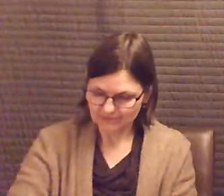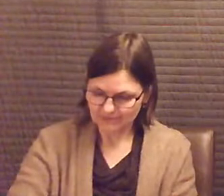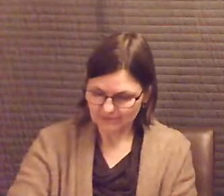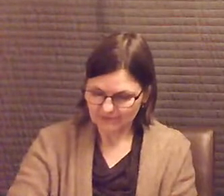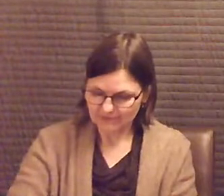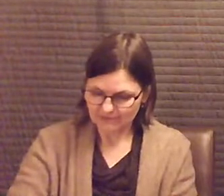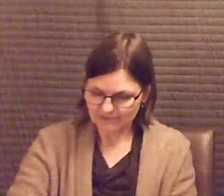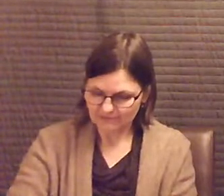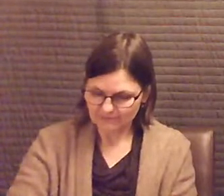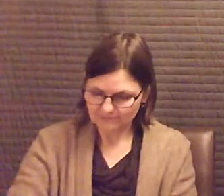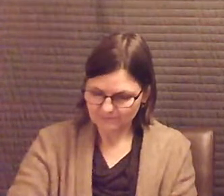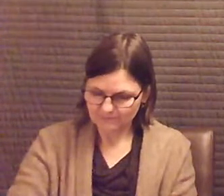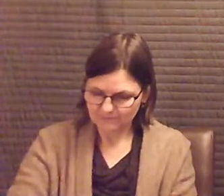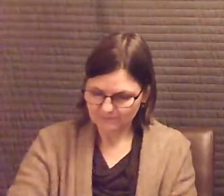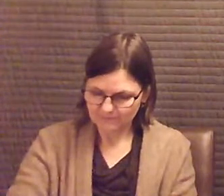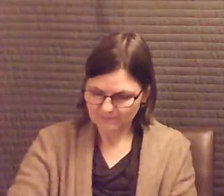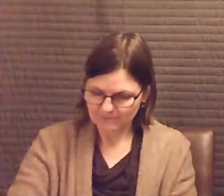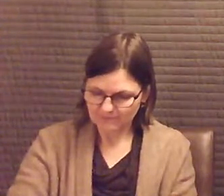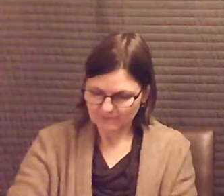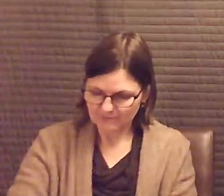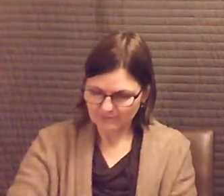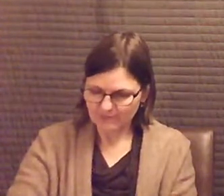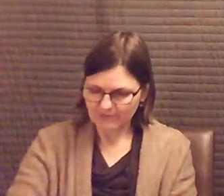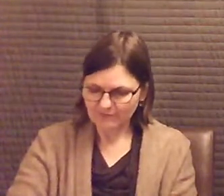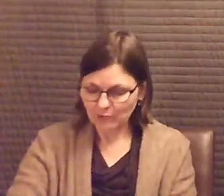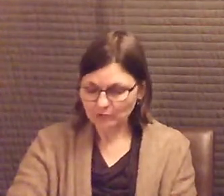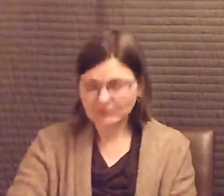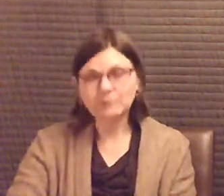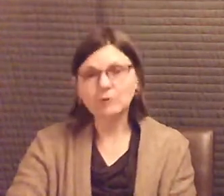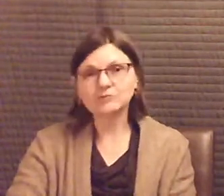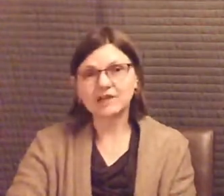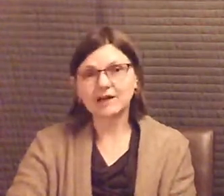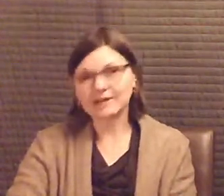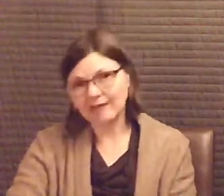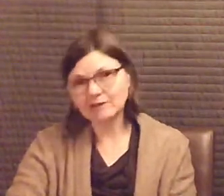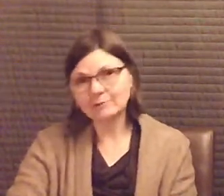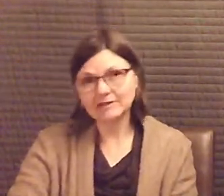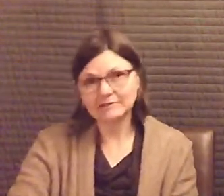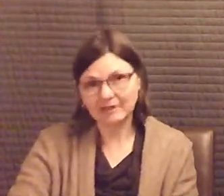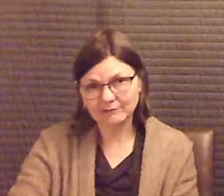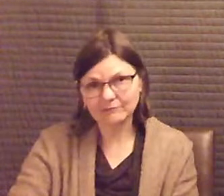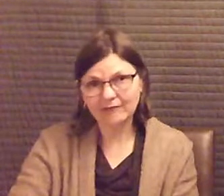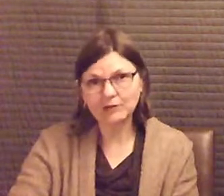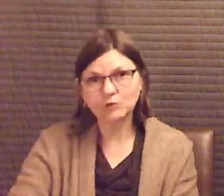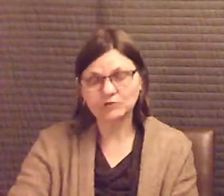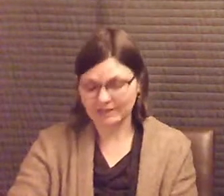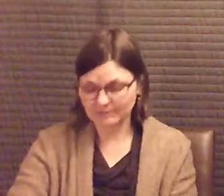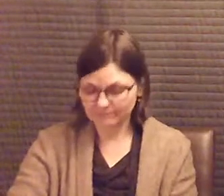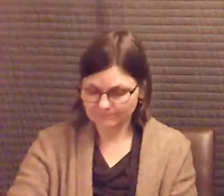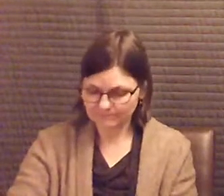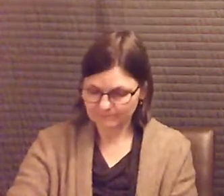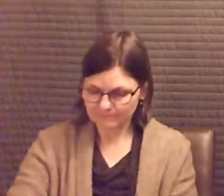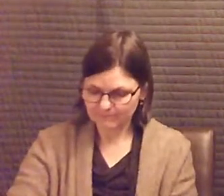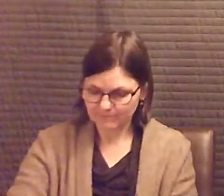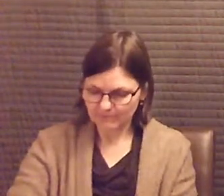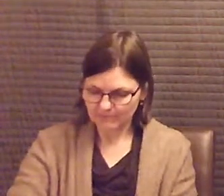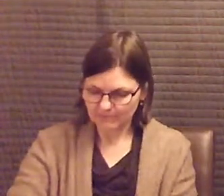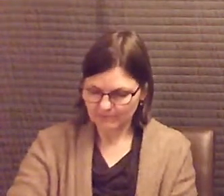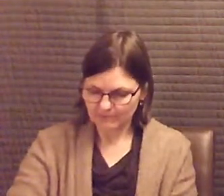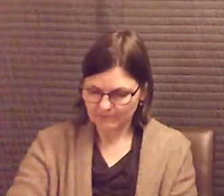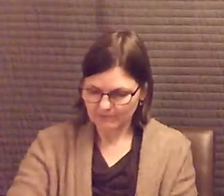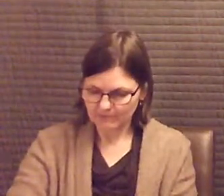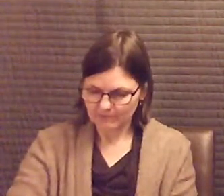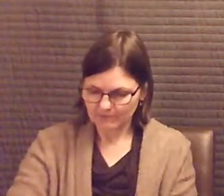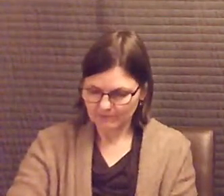telling bartel als u google drive arrow wel goed tegen mozes zeggen jij normaal tegen faro zeggen aan boetes en dus